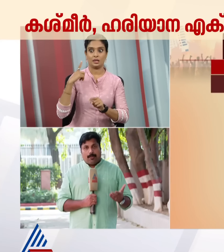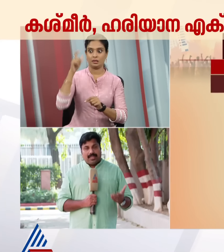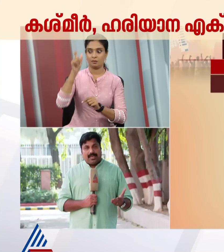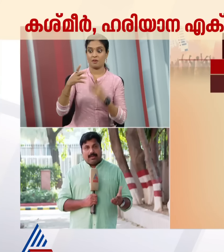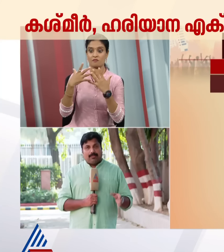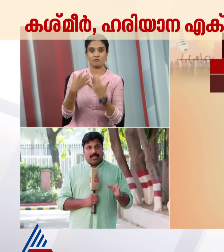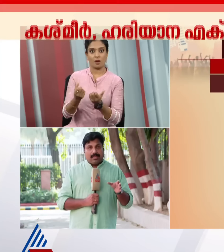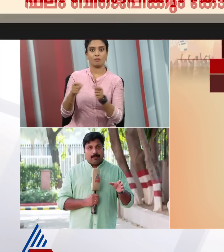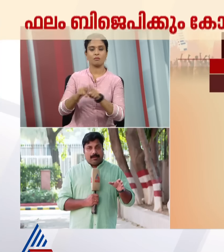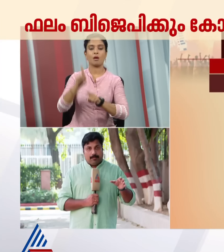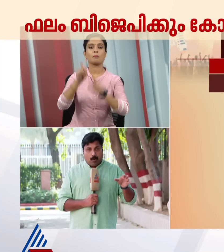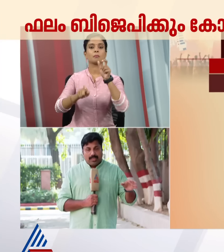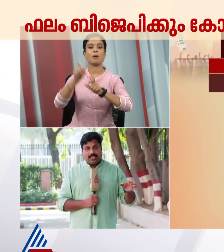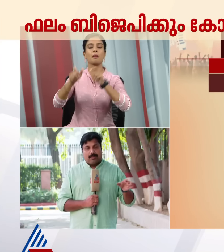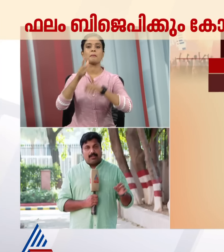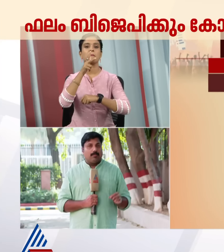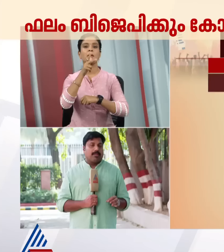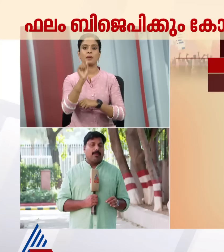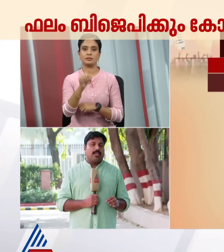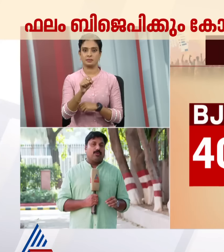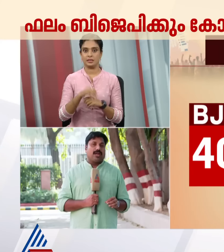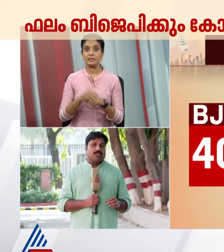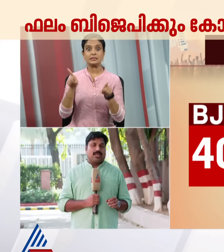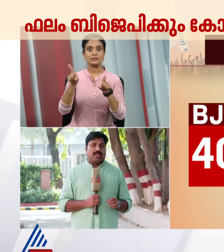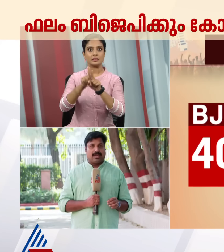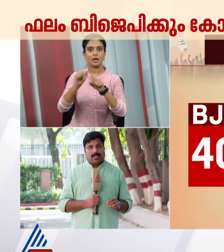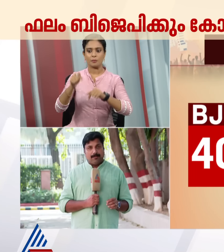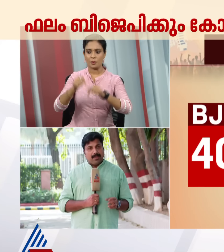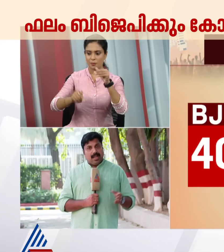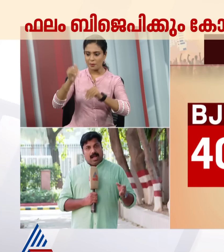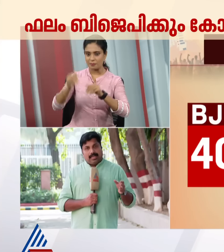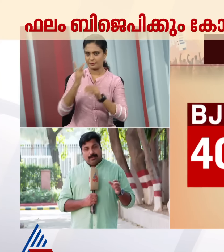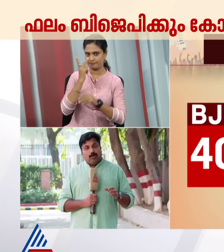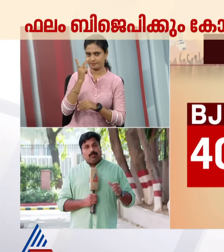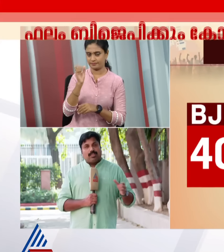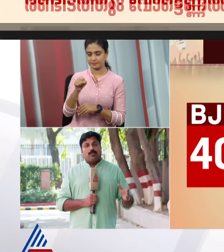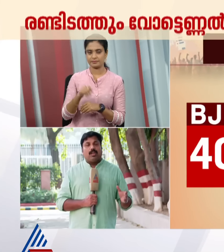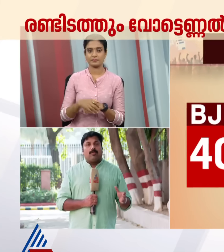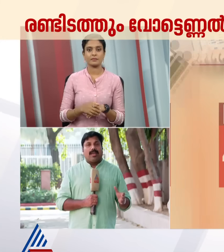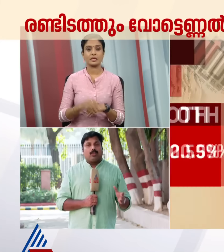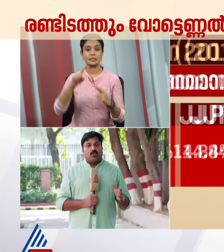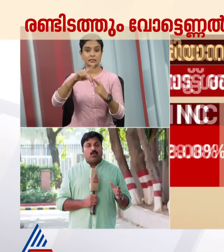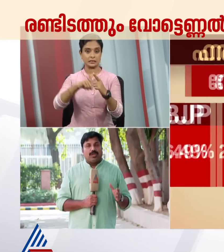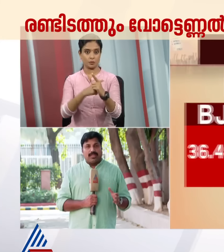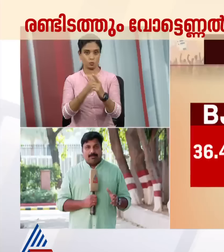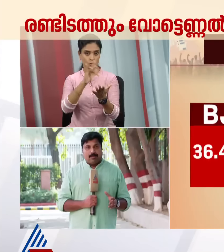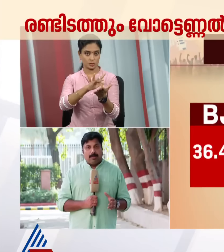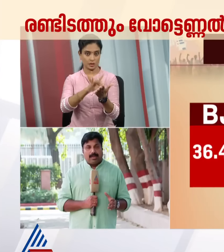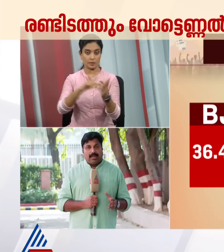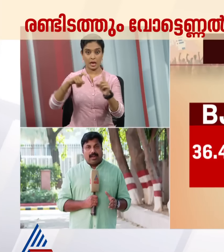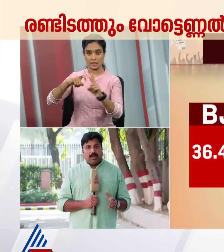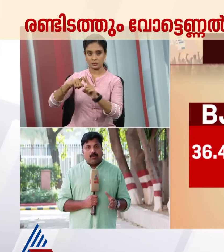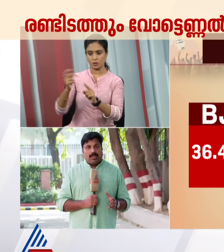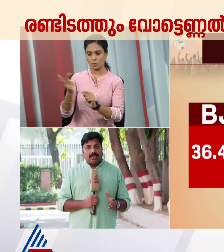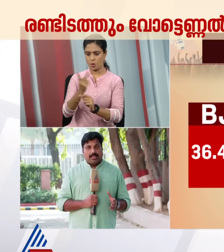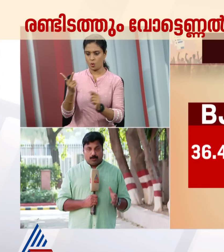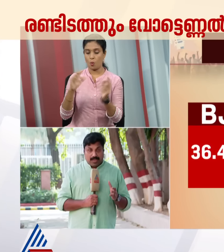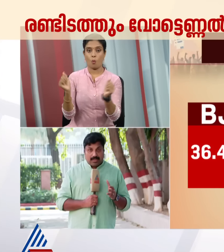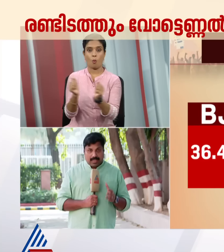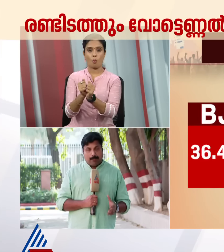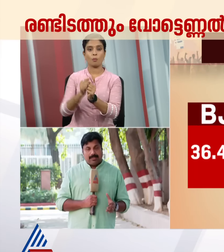ഒരു പ്രതികരണം തെരഞ്ഞെടുപ്പ് പോളിംഗ് ശതമാനത്തിലും പ്രതിഫലിക്കുന്ന ഒരു കാഴ്ചയാണ് കണ്ടത്. ജമ്മുവിലും കശ്മീരിലുമായി 90 നിയമസഭാ മണ്ഡലങ്ങളാണ്